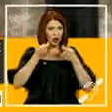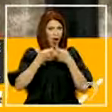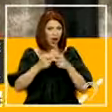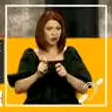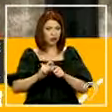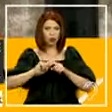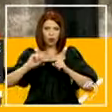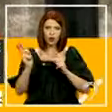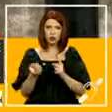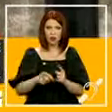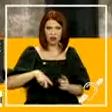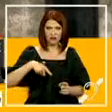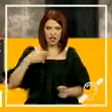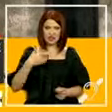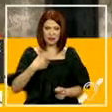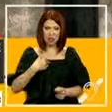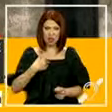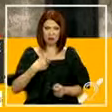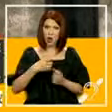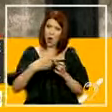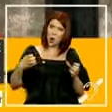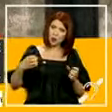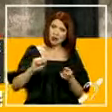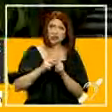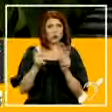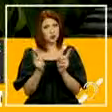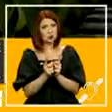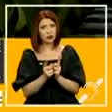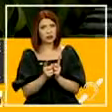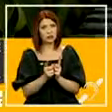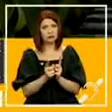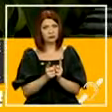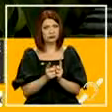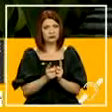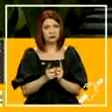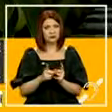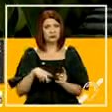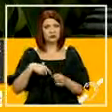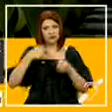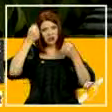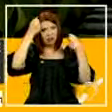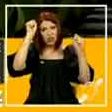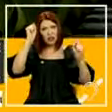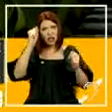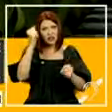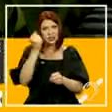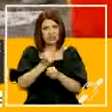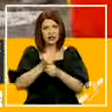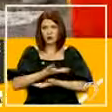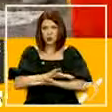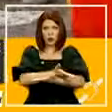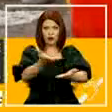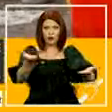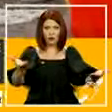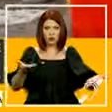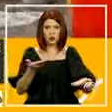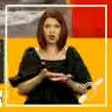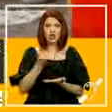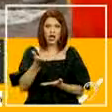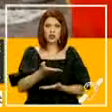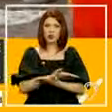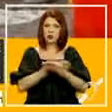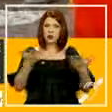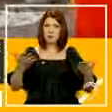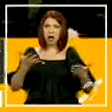că întreaga mea viață, fie ea lungă sau scurtă, va fi dedicată serviciului vostru și acestui